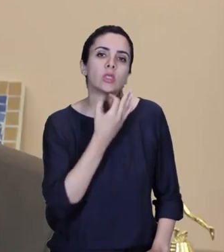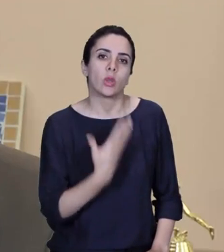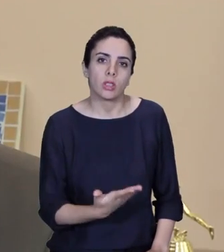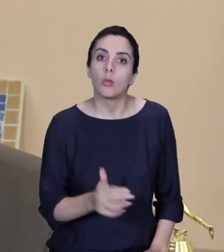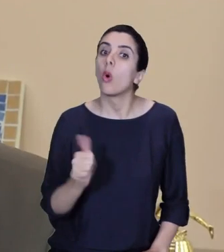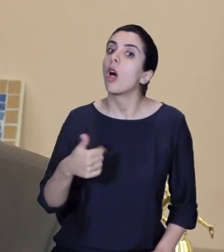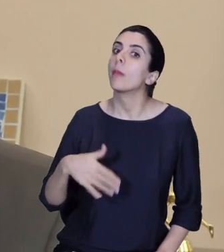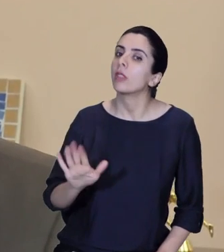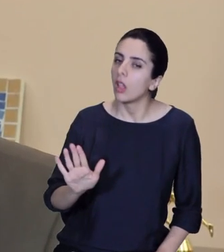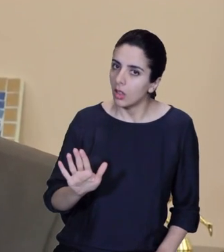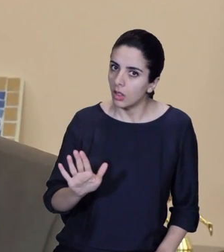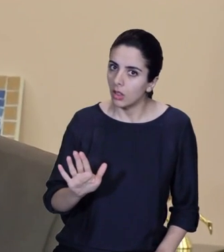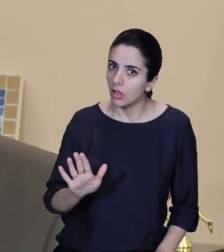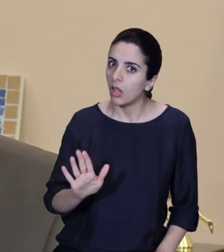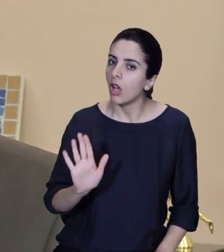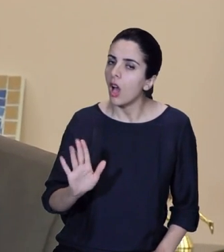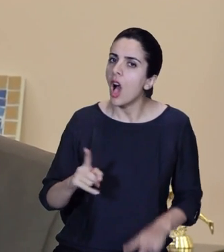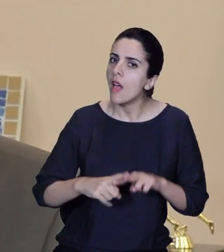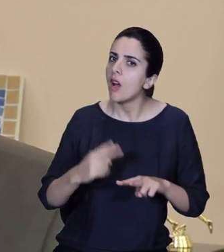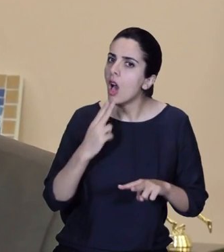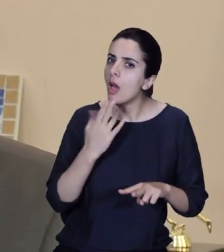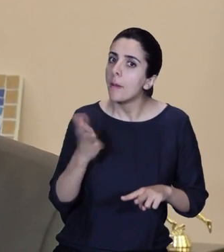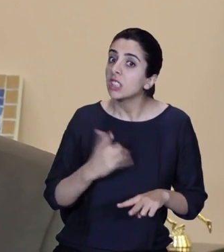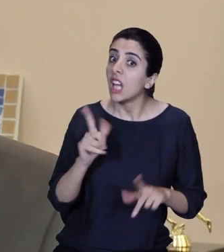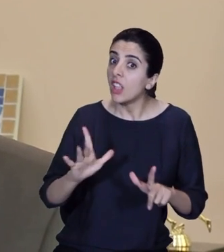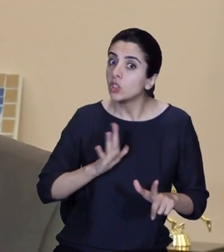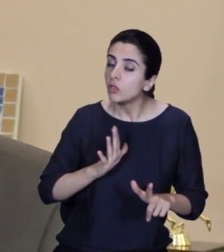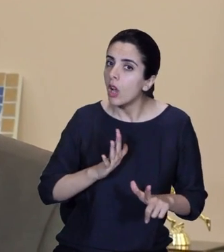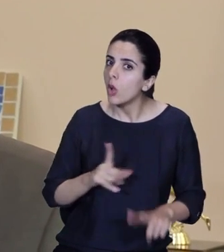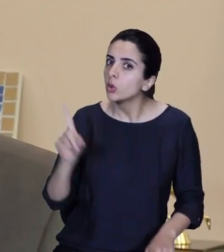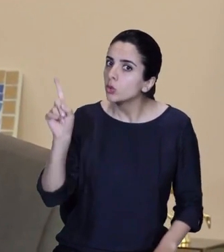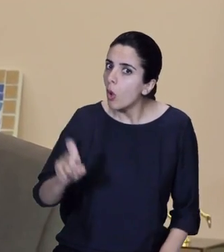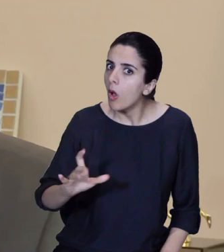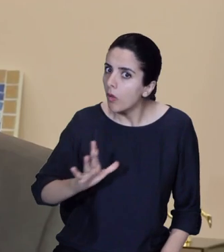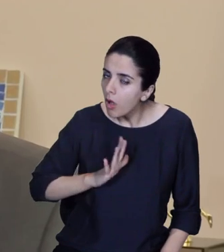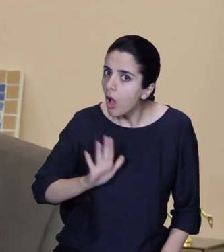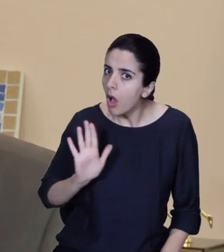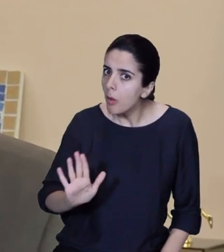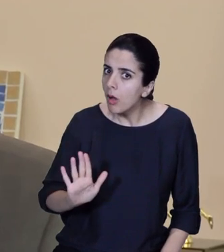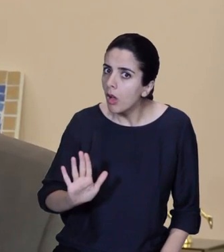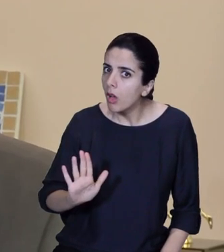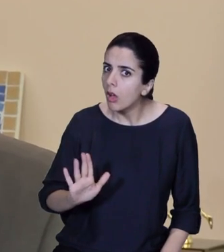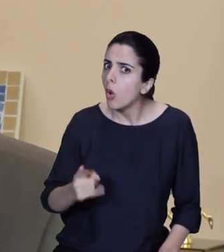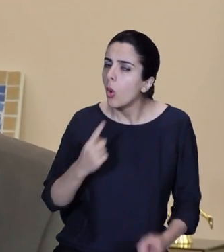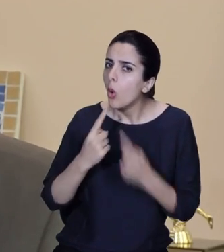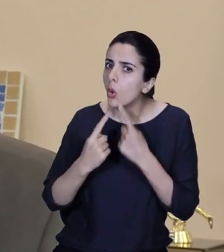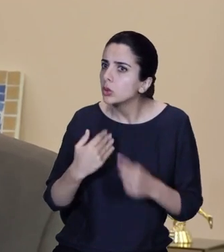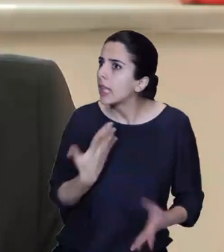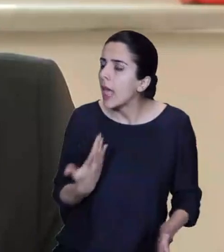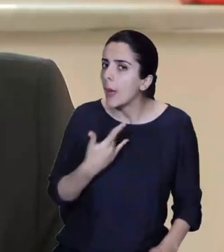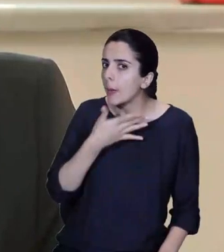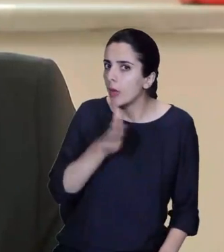ederiz. Ne demek? Aslında Alev Hanım başka bir şeye ihtiyacınız olup olmadığını soracaktı fakat ne konuştuğunuzu